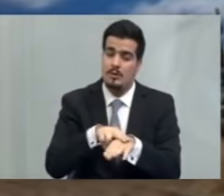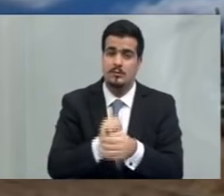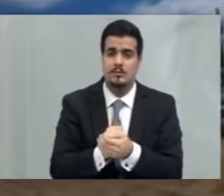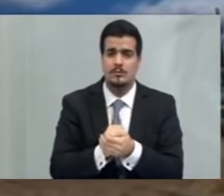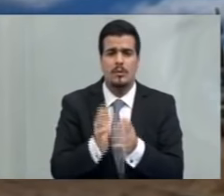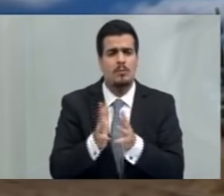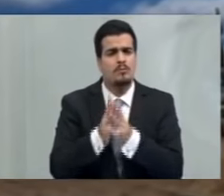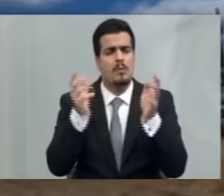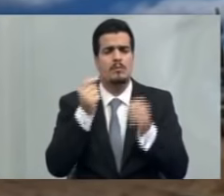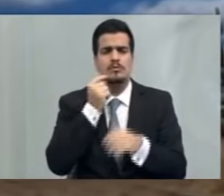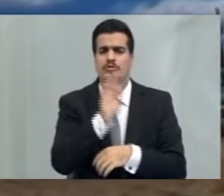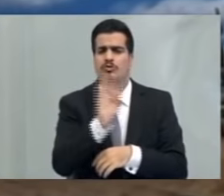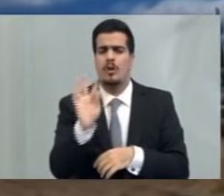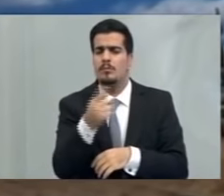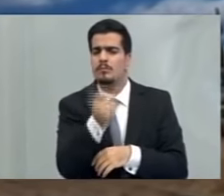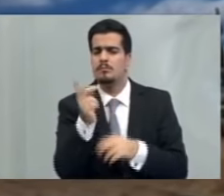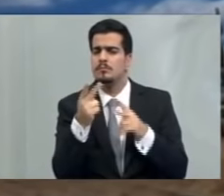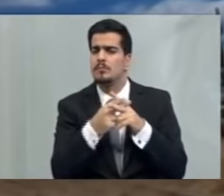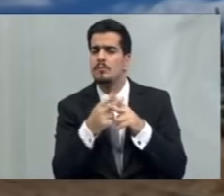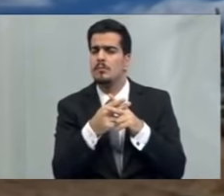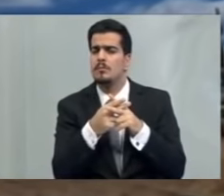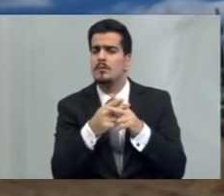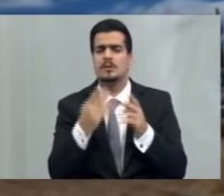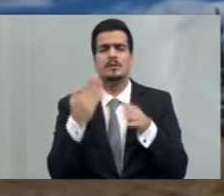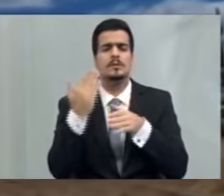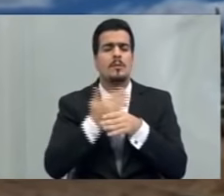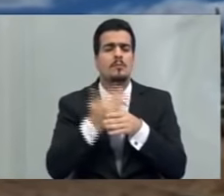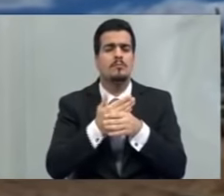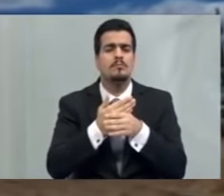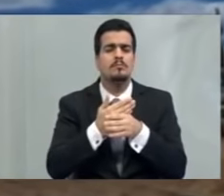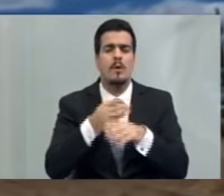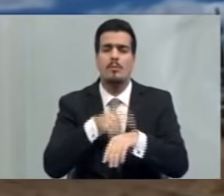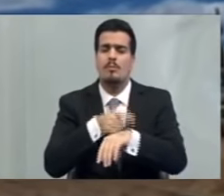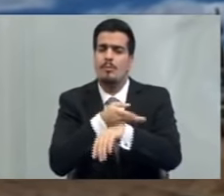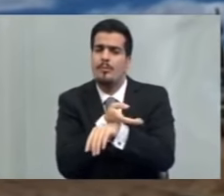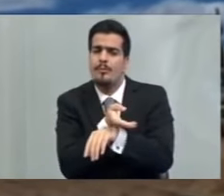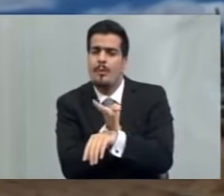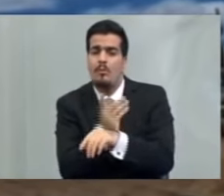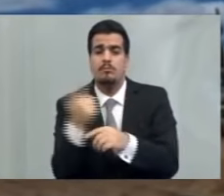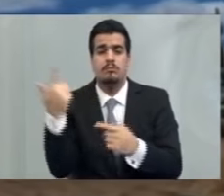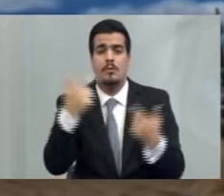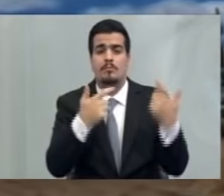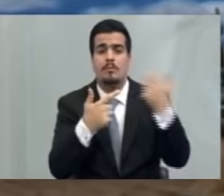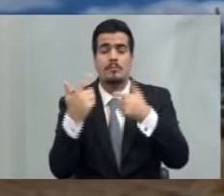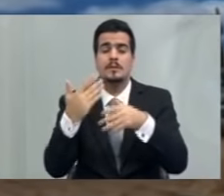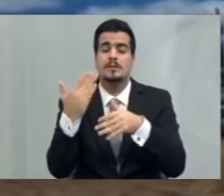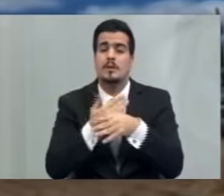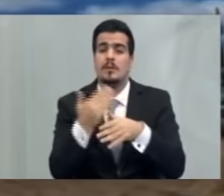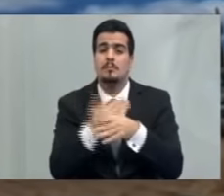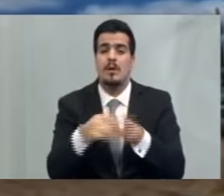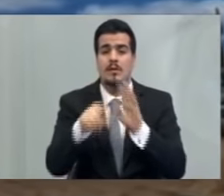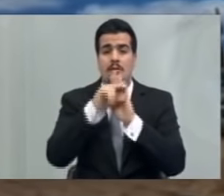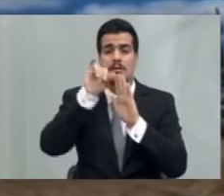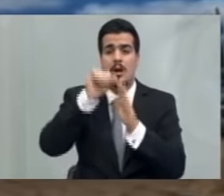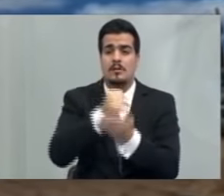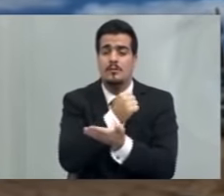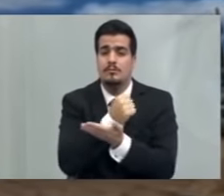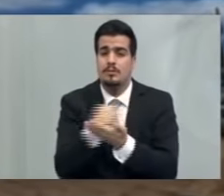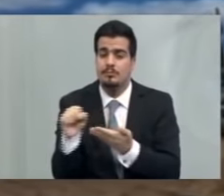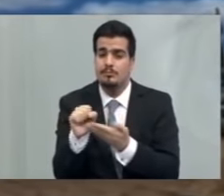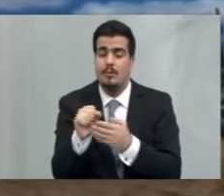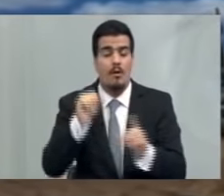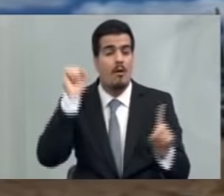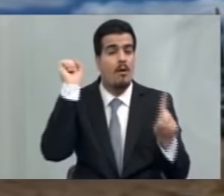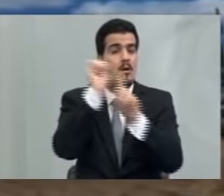الكثافة السكانية في المدينة السبب الأول في تأخير حسم المعركة والقضاء على داعش الإرهابي،